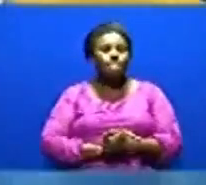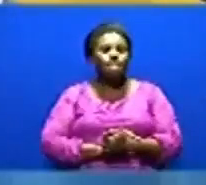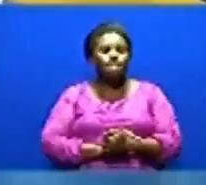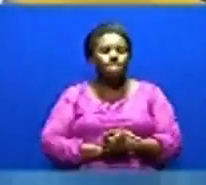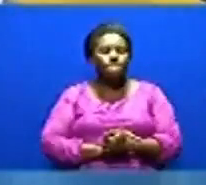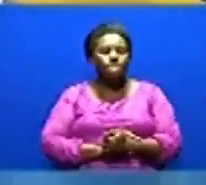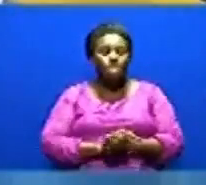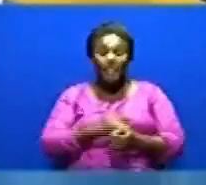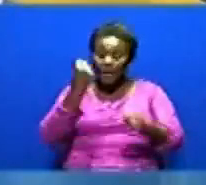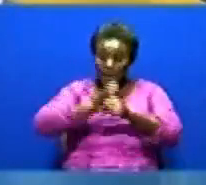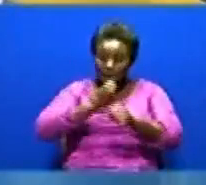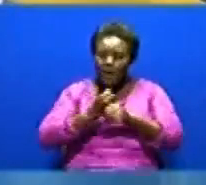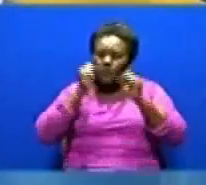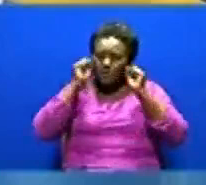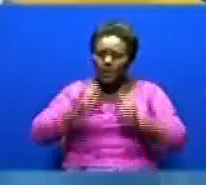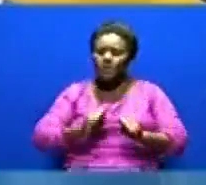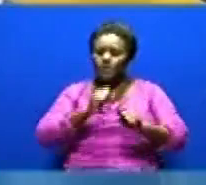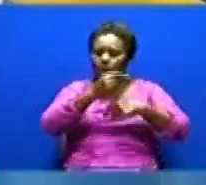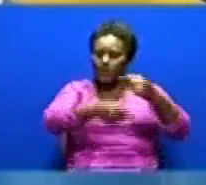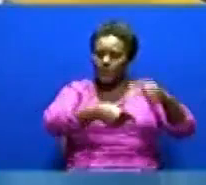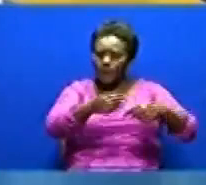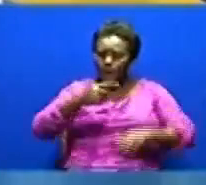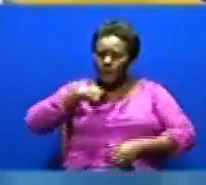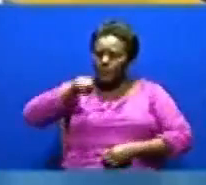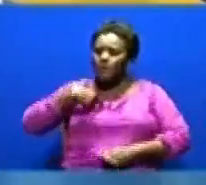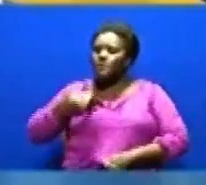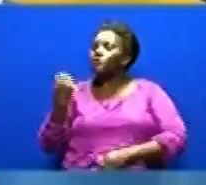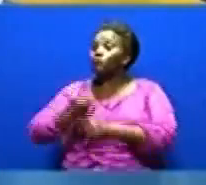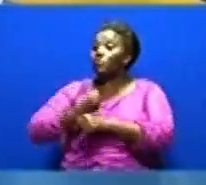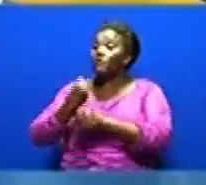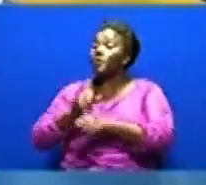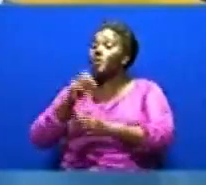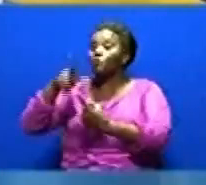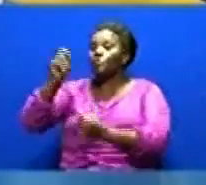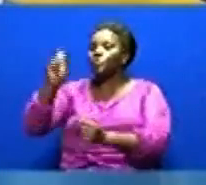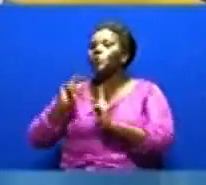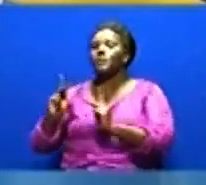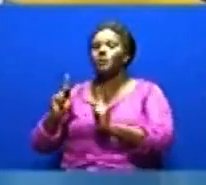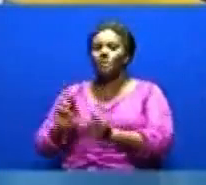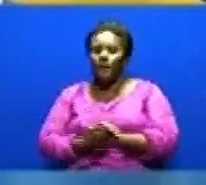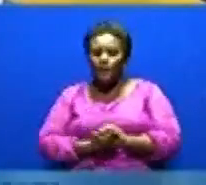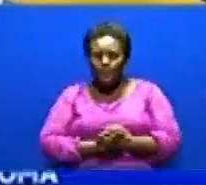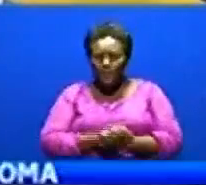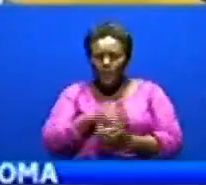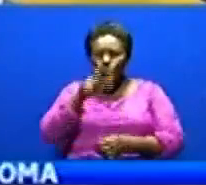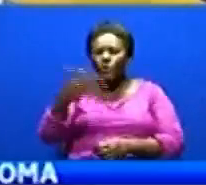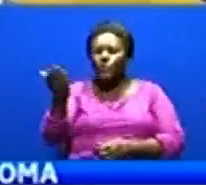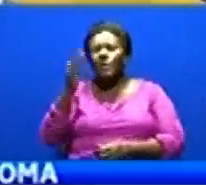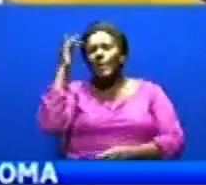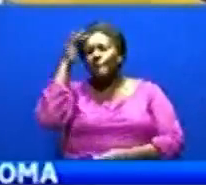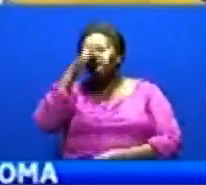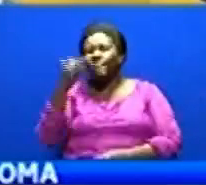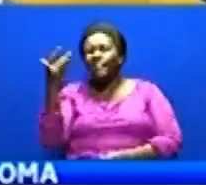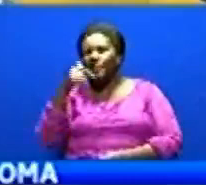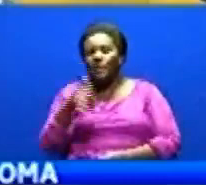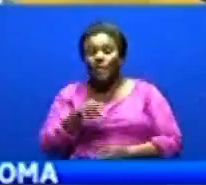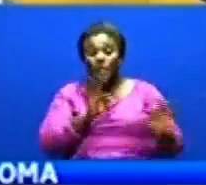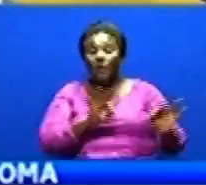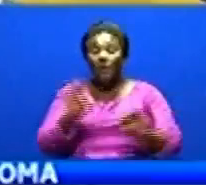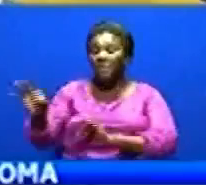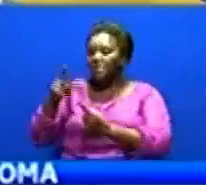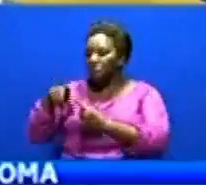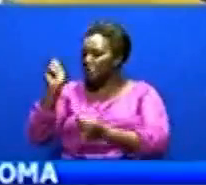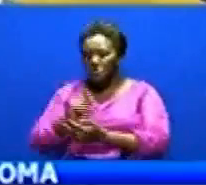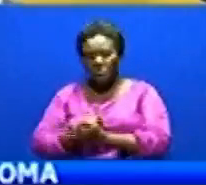iendelee kufanyika. Na uchaguzi tutafanya tu. Wako wengine wanafikiri nitaahirisha. Nani anataka akae kwenye maofisi haya muda wote